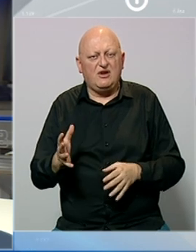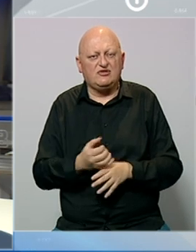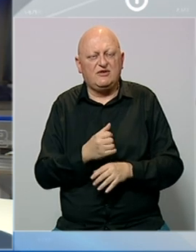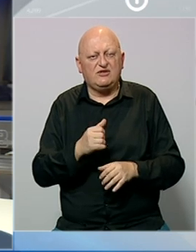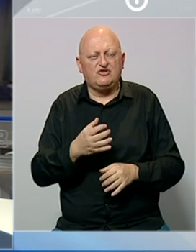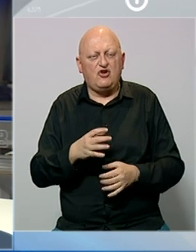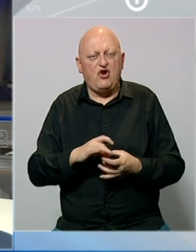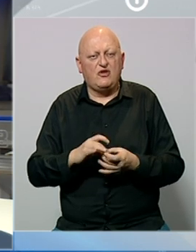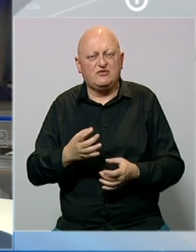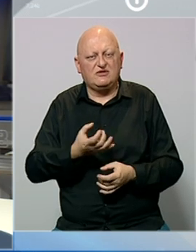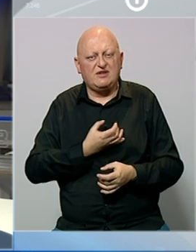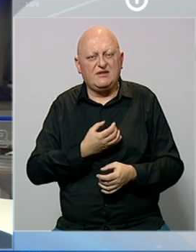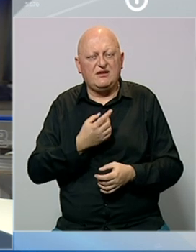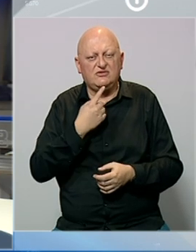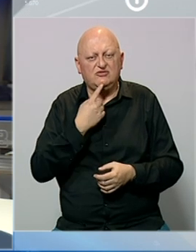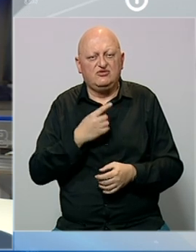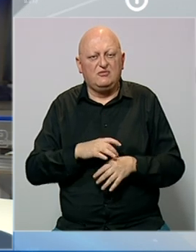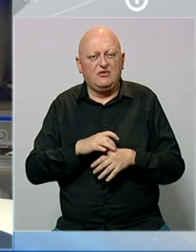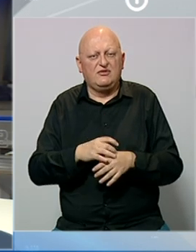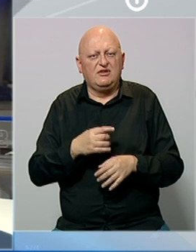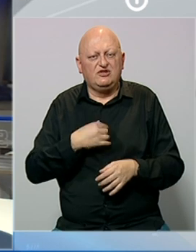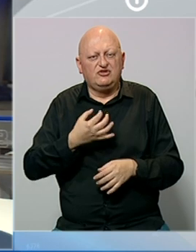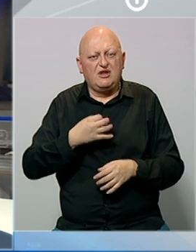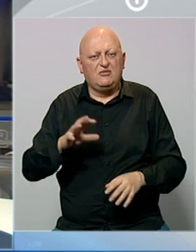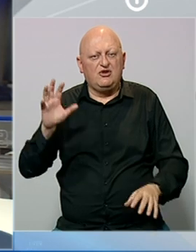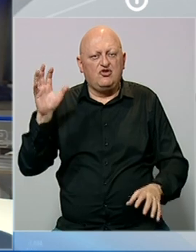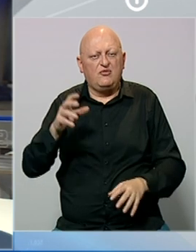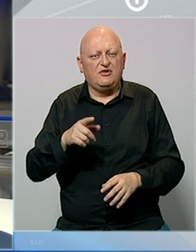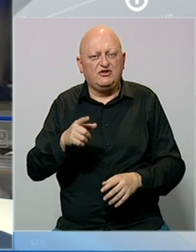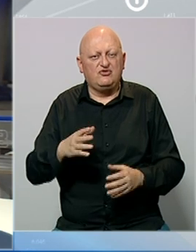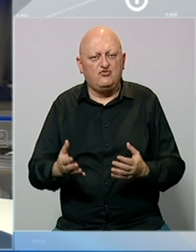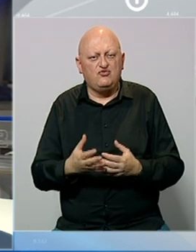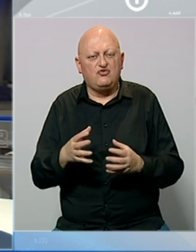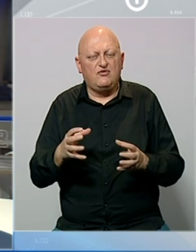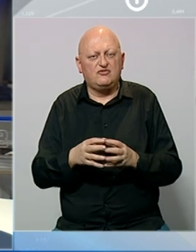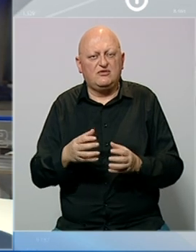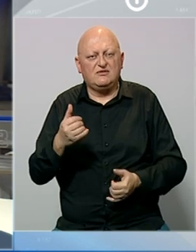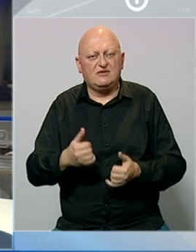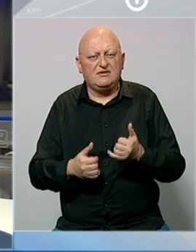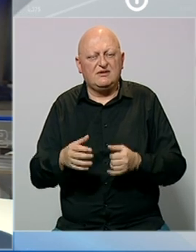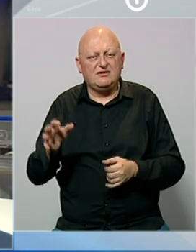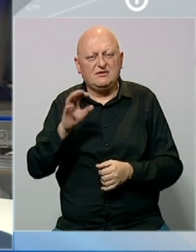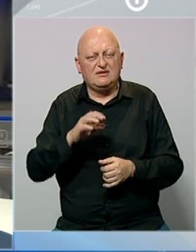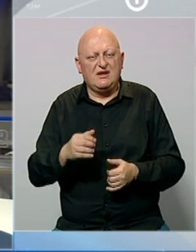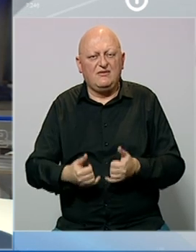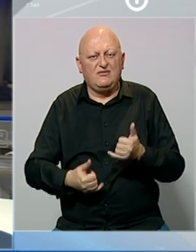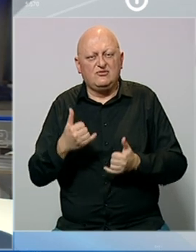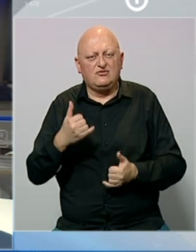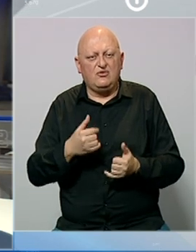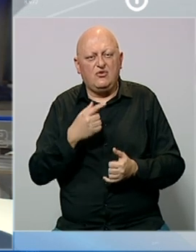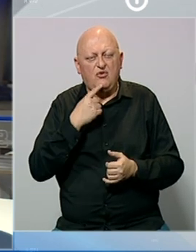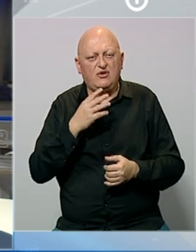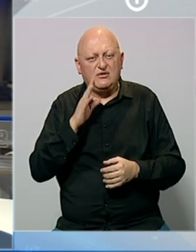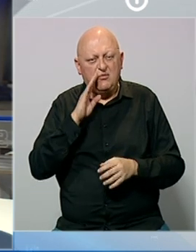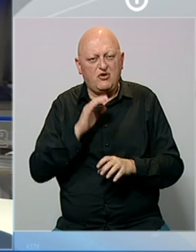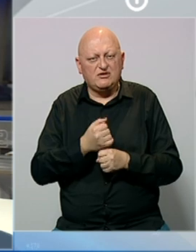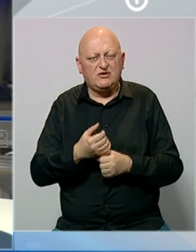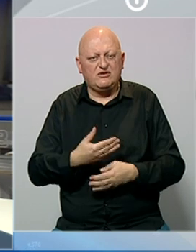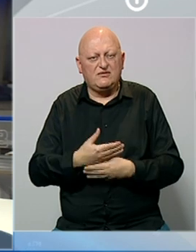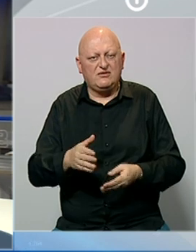sporta i osvajač olimpijskog zlata tako će predvoditi naše najbolje rukometaše u novom ciklusu kvalifikacija za evropsko